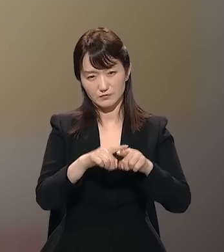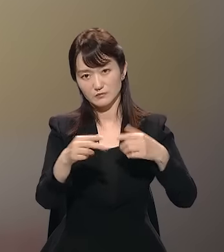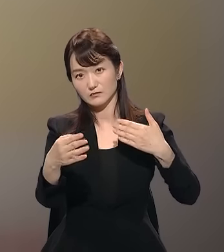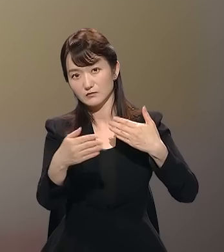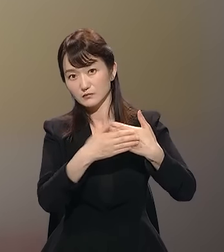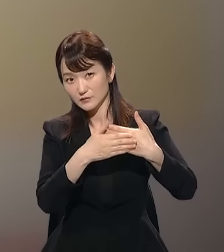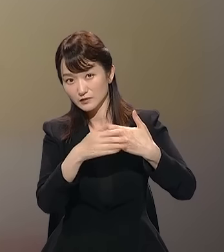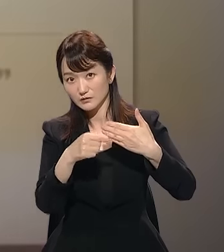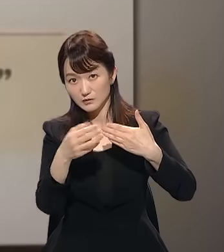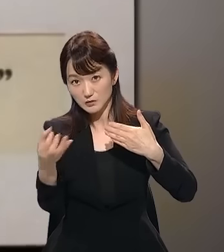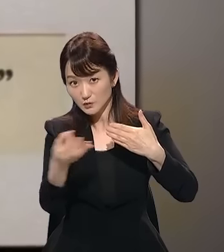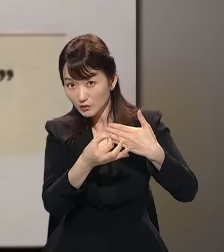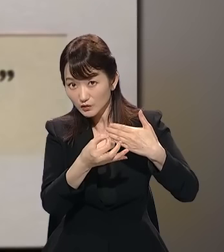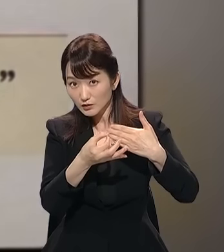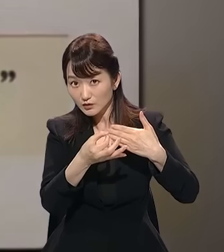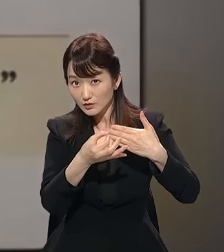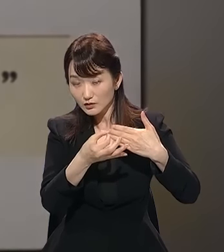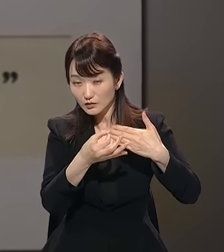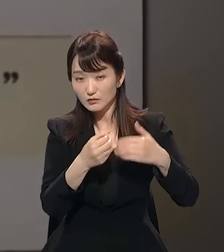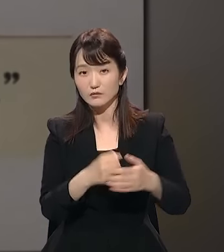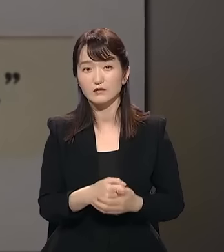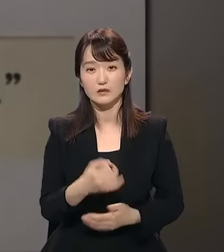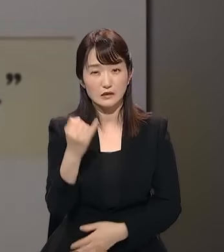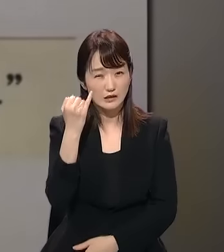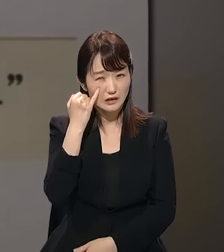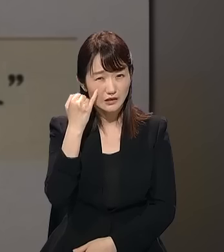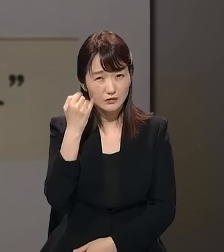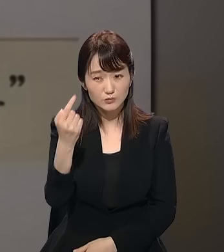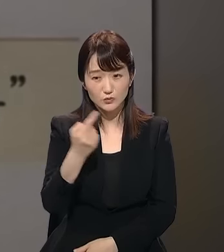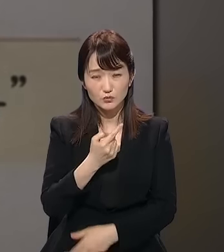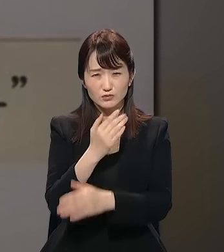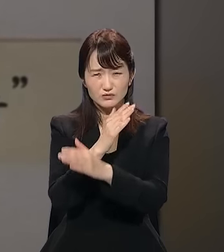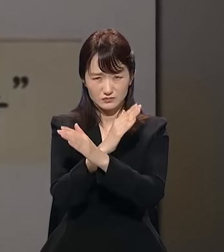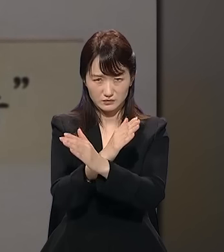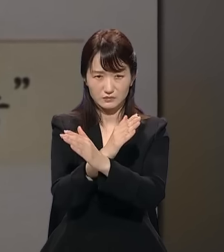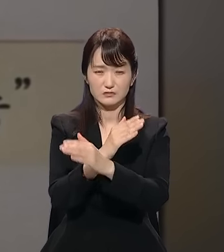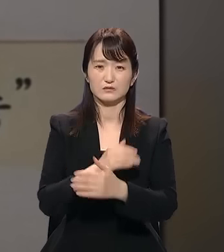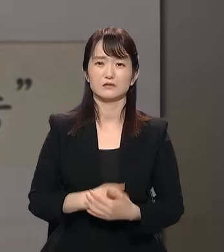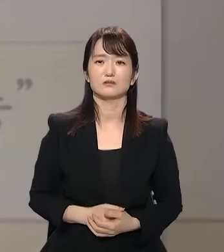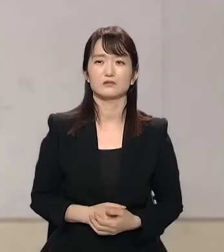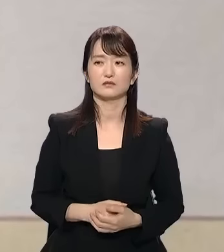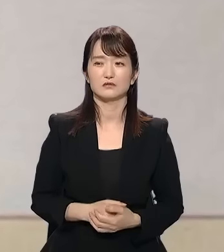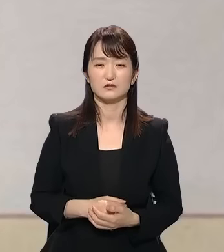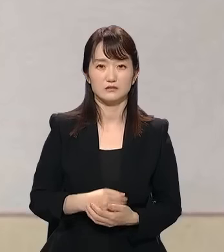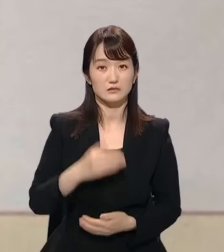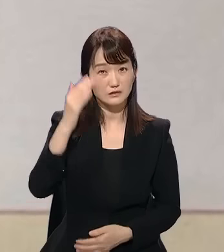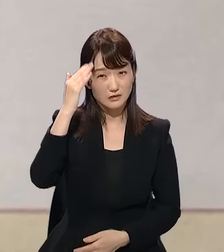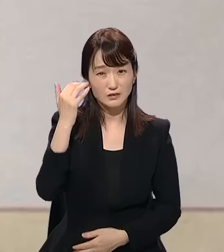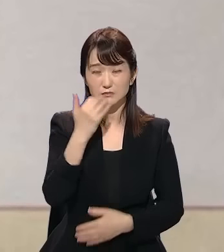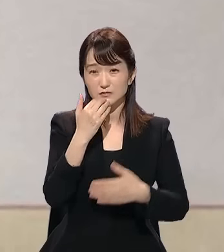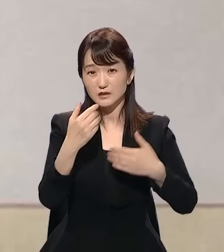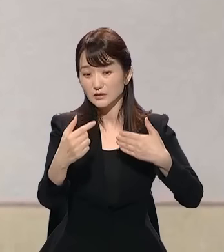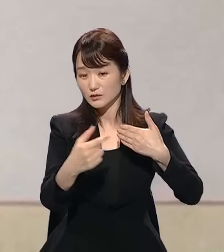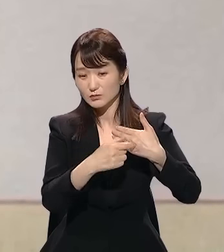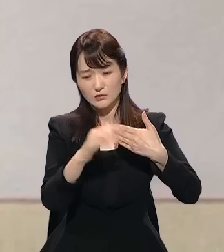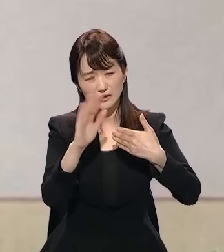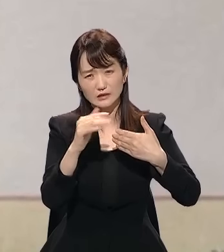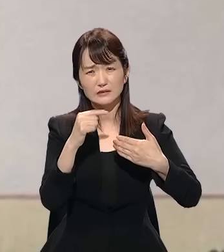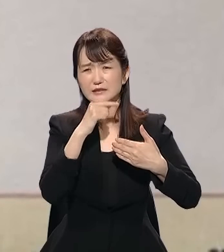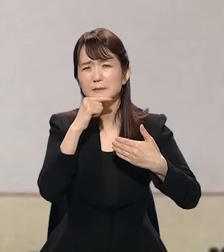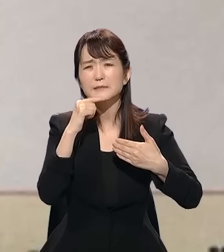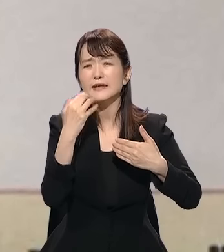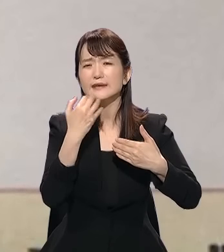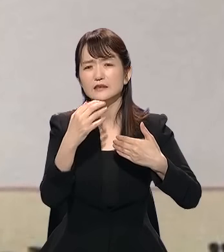봐도 쏙 들어오는 일곱 글자 아줌마 출입 금치 심지어 검은색도 아닌 빨간색 글씨